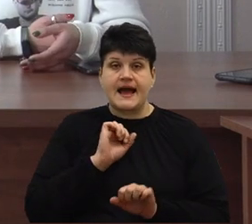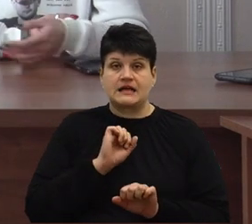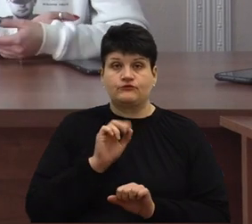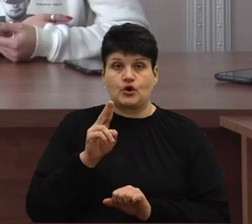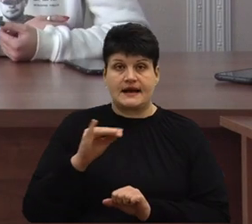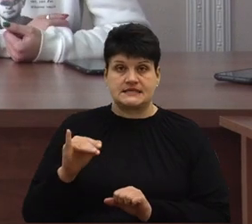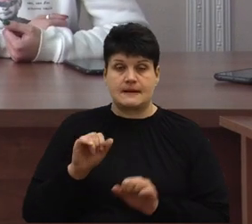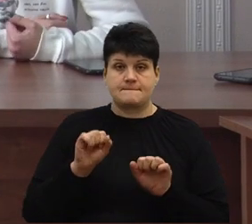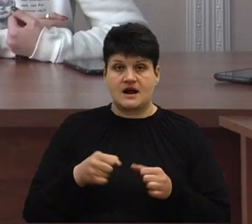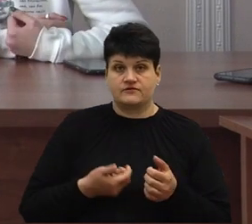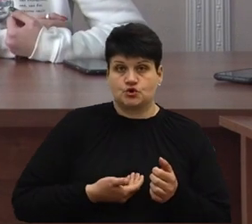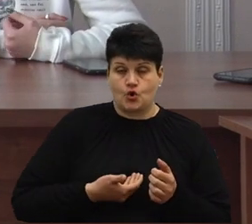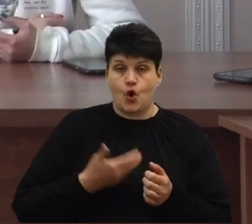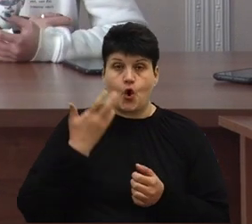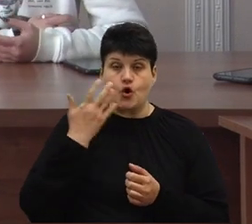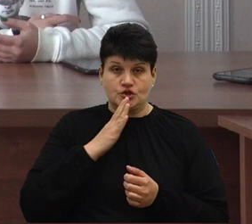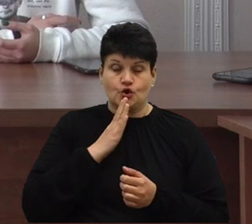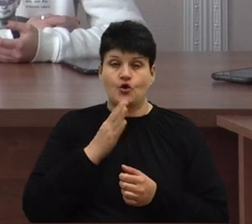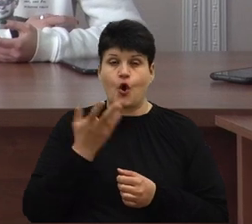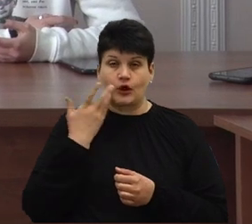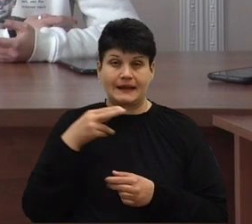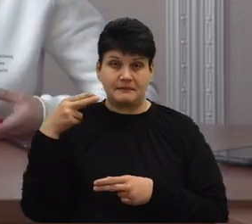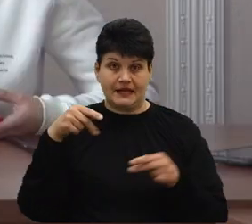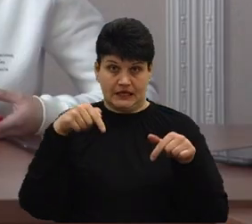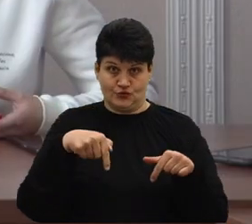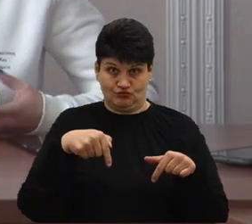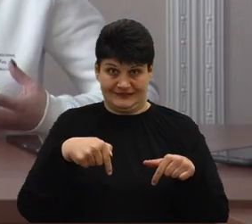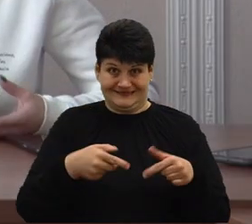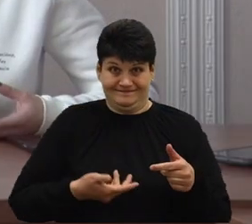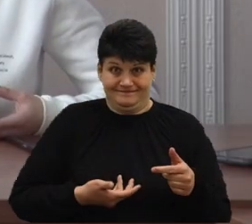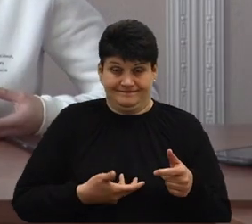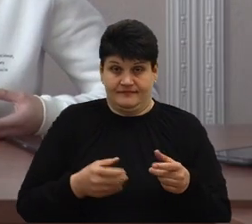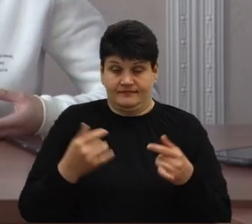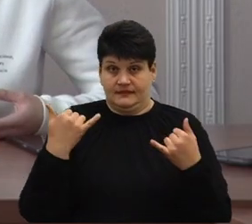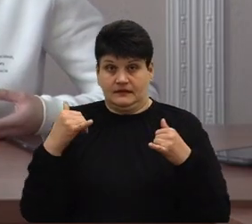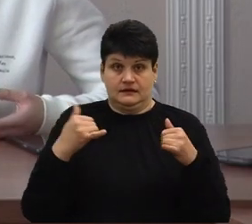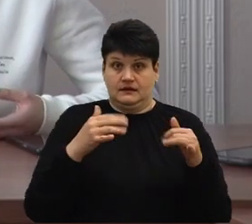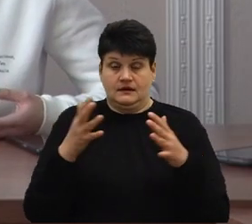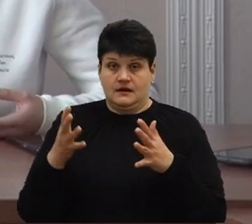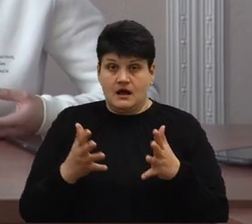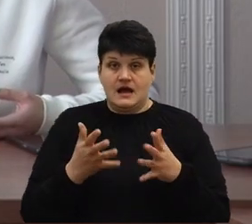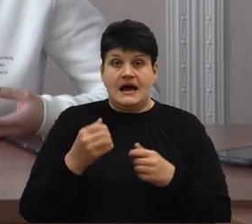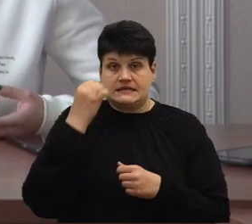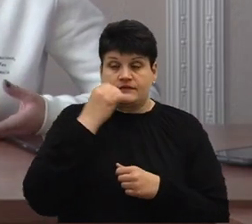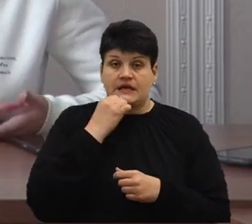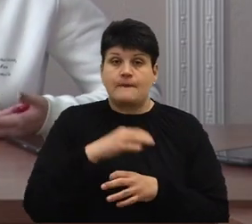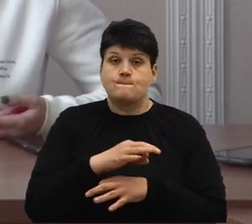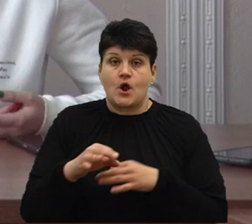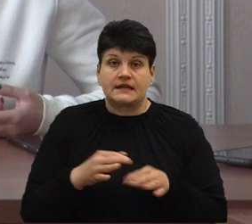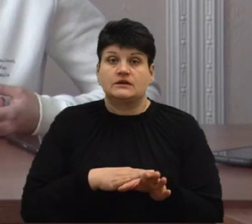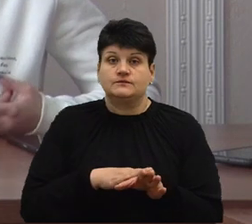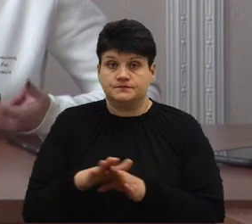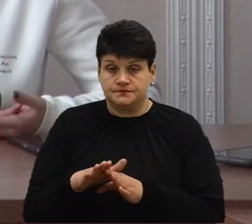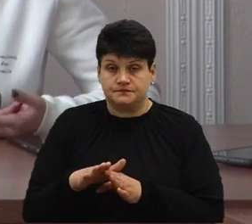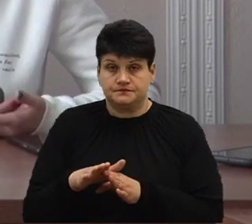прав жінок коли приїхали сюди Ну трохи розгубилася і завдяки проєкту таким який реалізуються